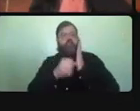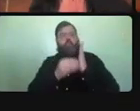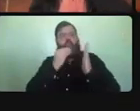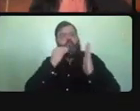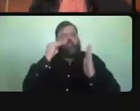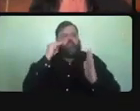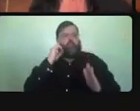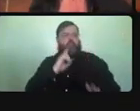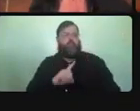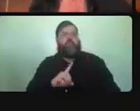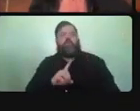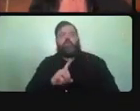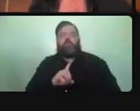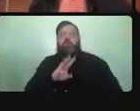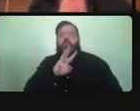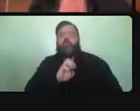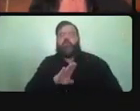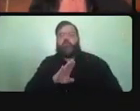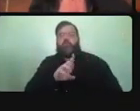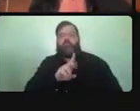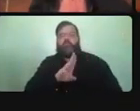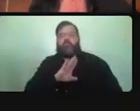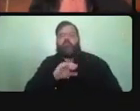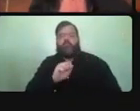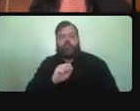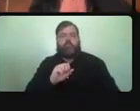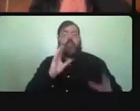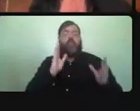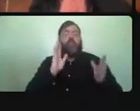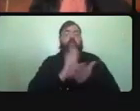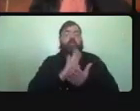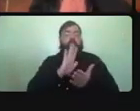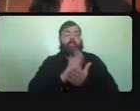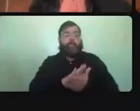Kuhusu WEB Dubois Academy,